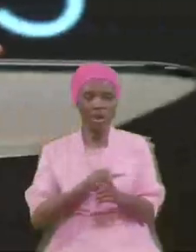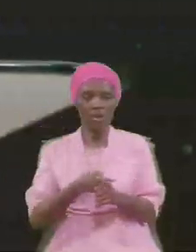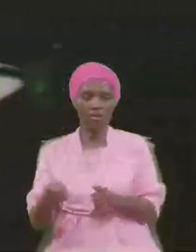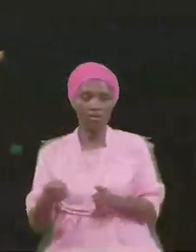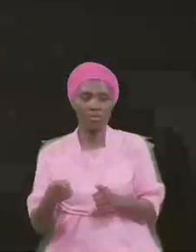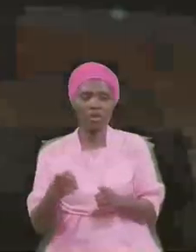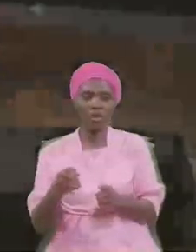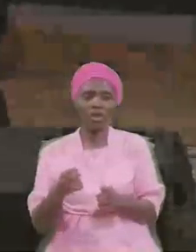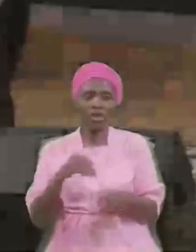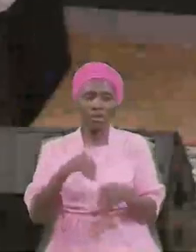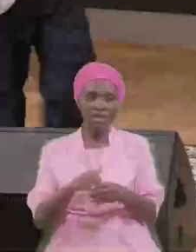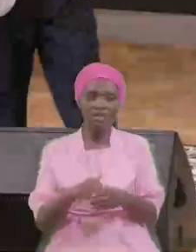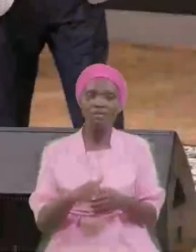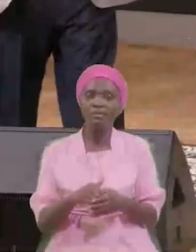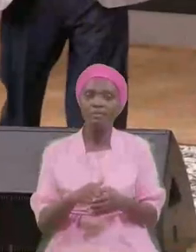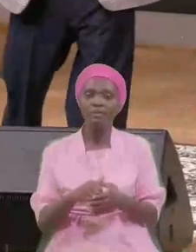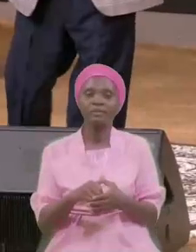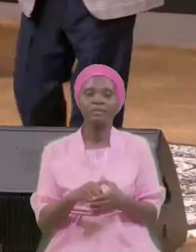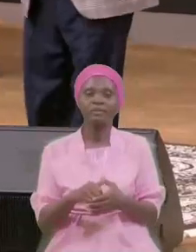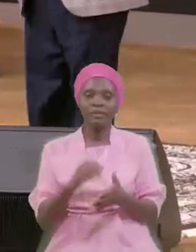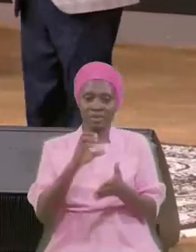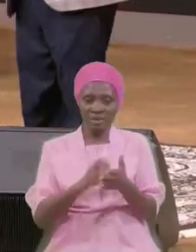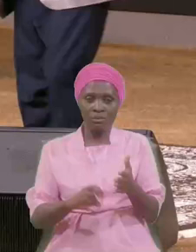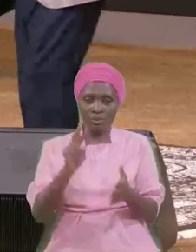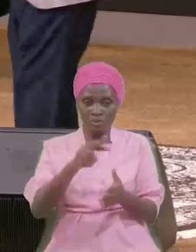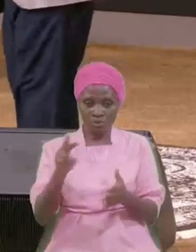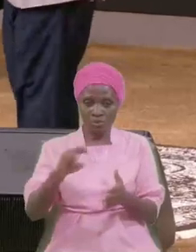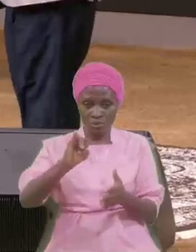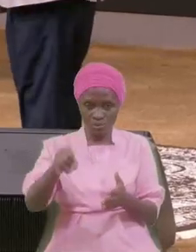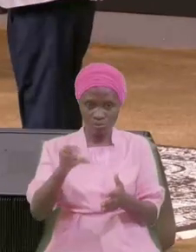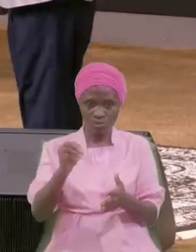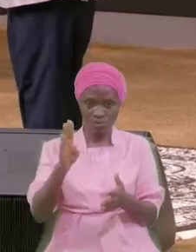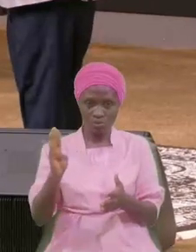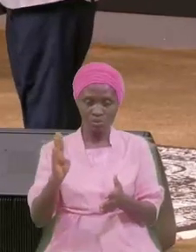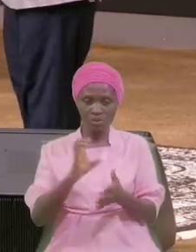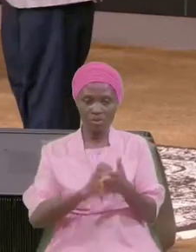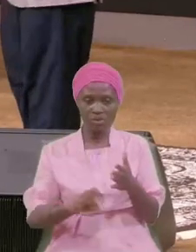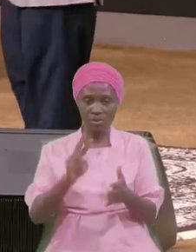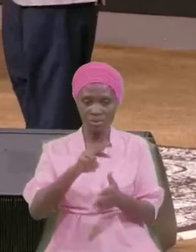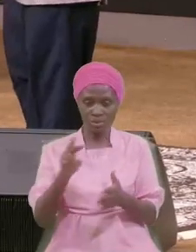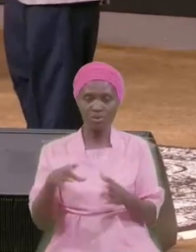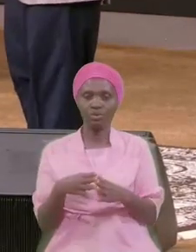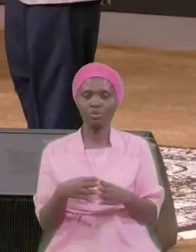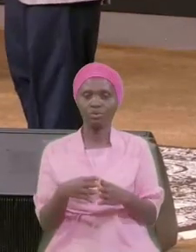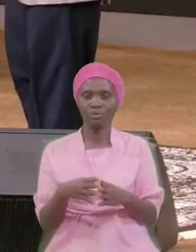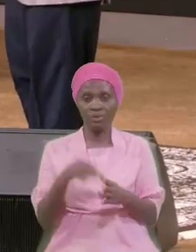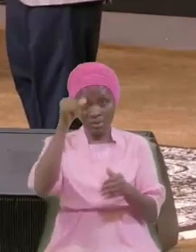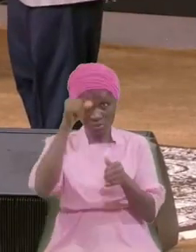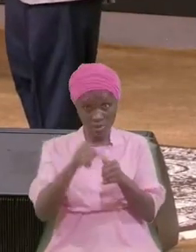Voyons Job 22, nous parlons de simples moyens pour recevoir les